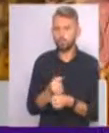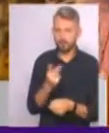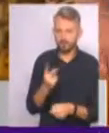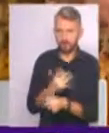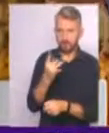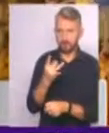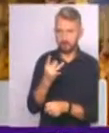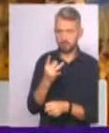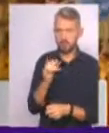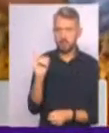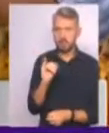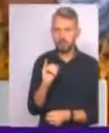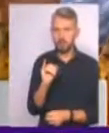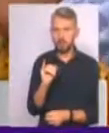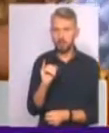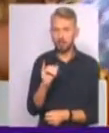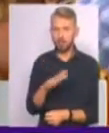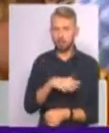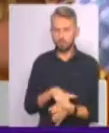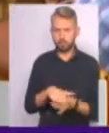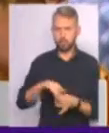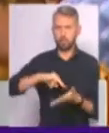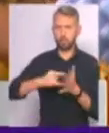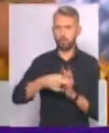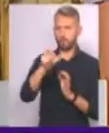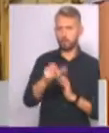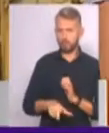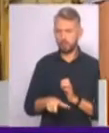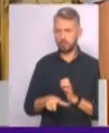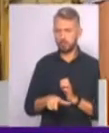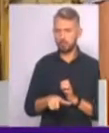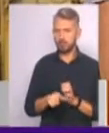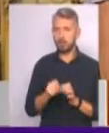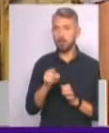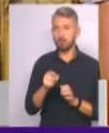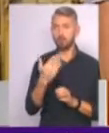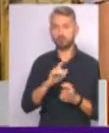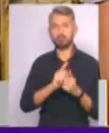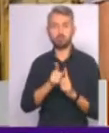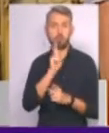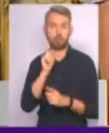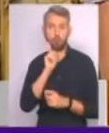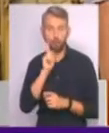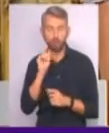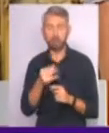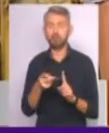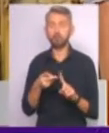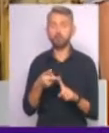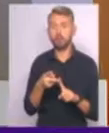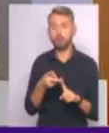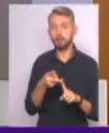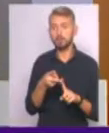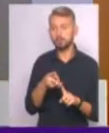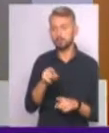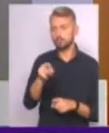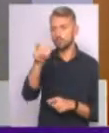вдвічі. І з абсолютно товстої людини, по-перше, вона помолодшала, по-друге, ну,